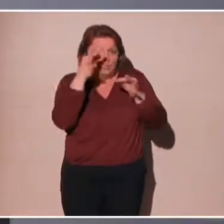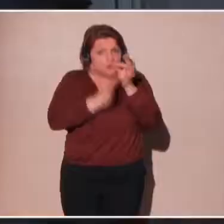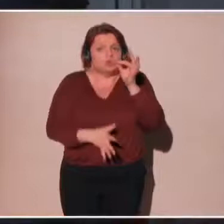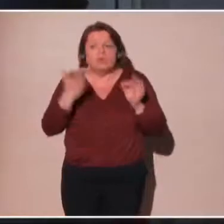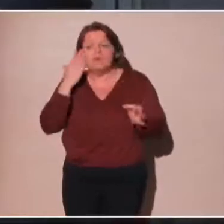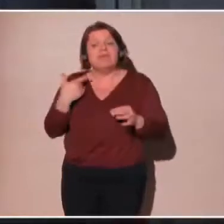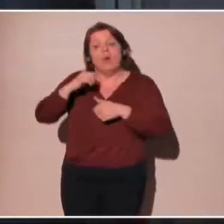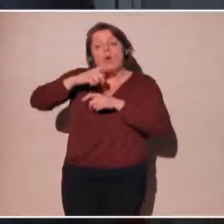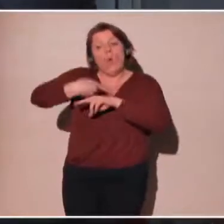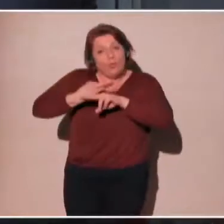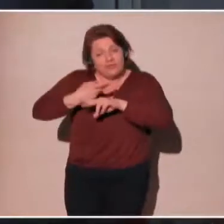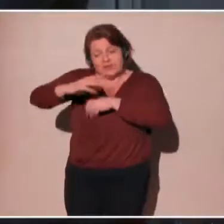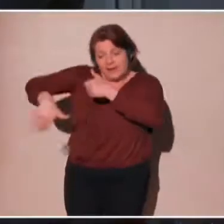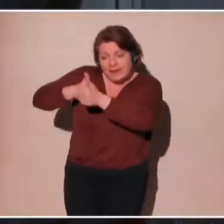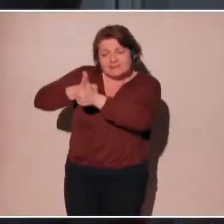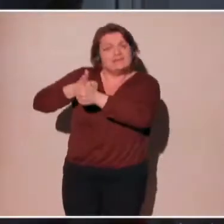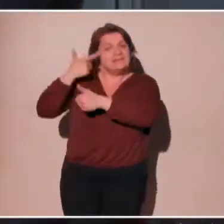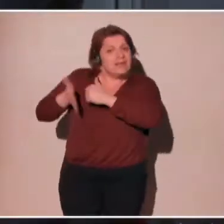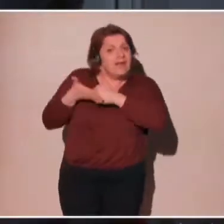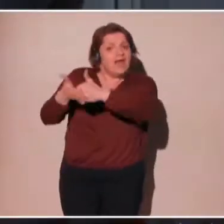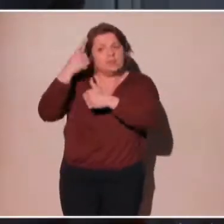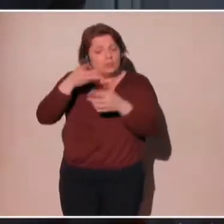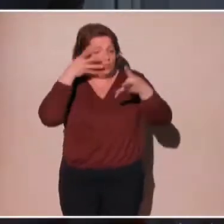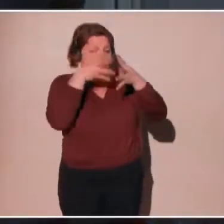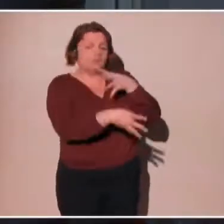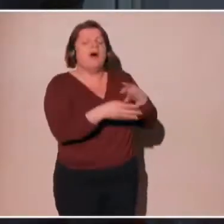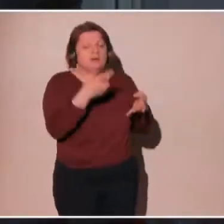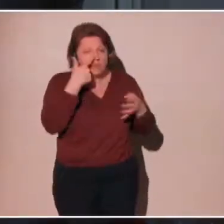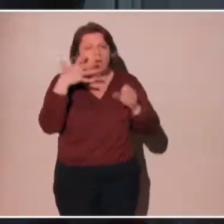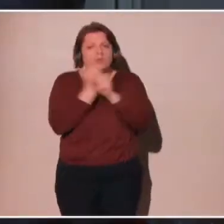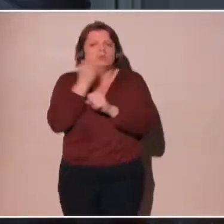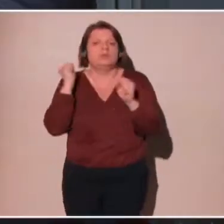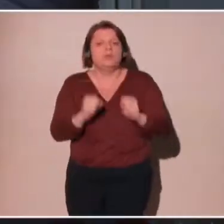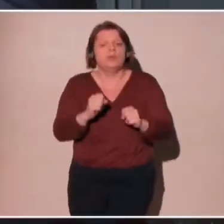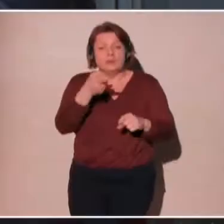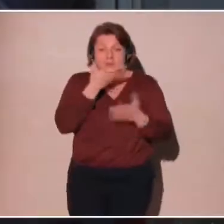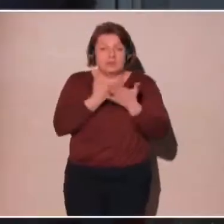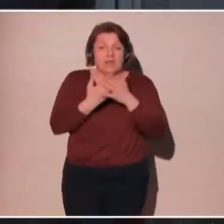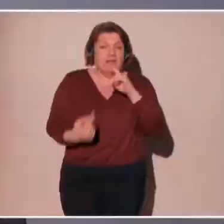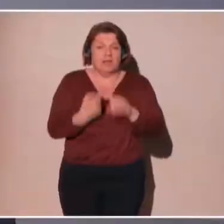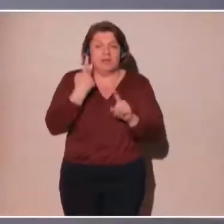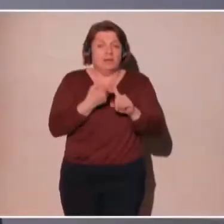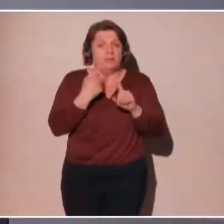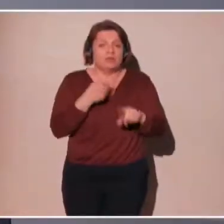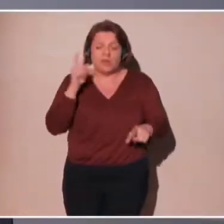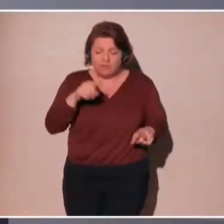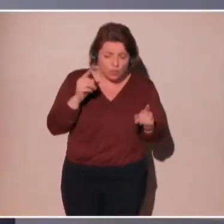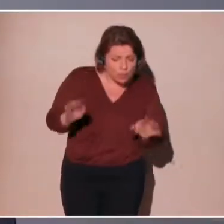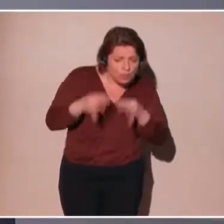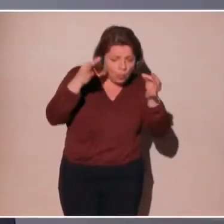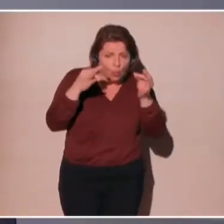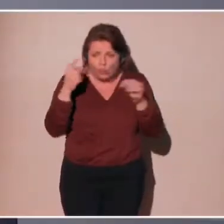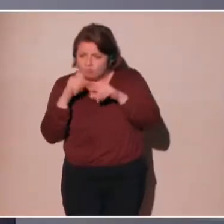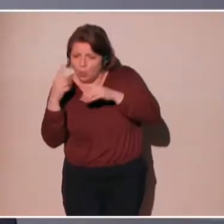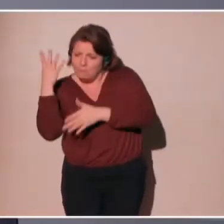qui vont l'assister à rendre plus transparent, on va pouvoir y arriver. C'est essentiel. Il faut qu'on trouve ce qui est manquant aux endroits où ça